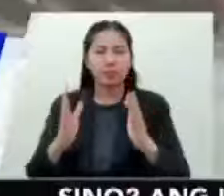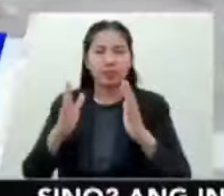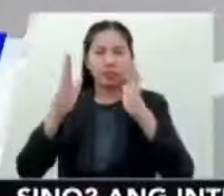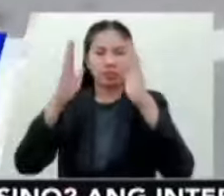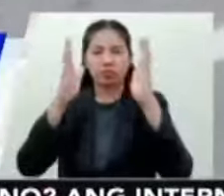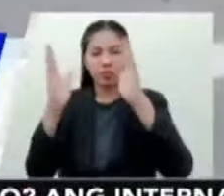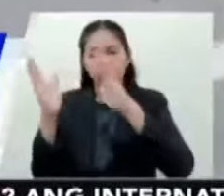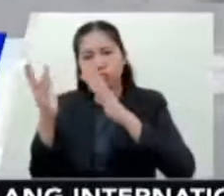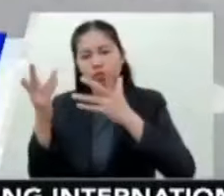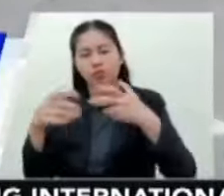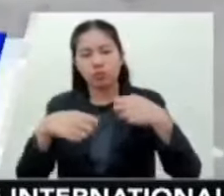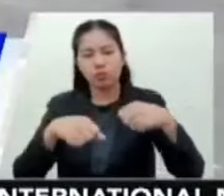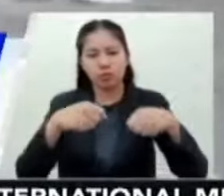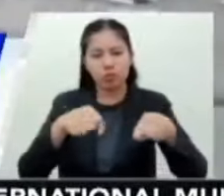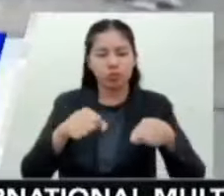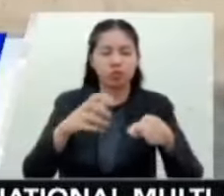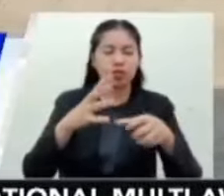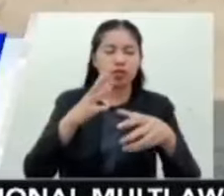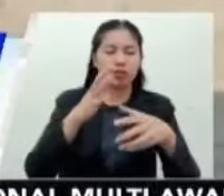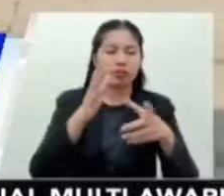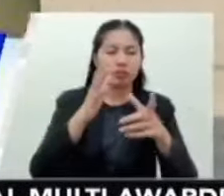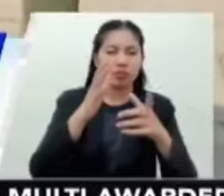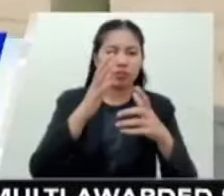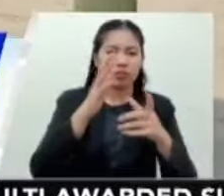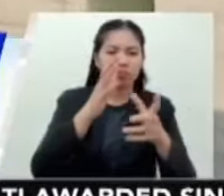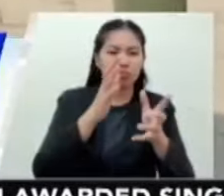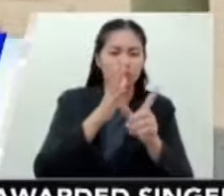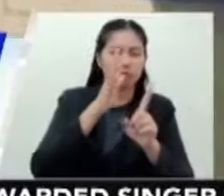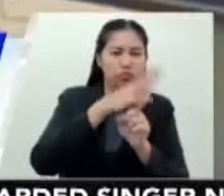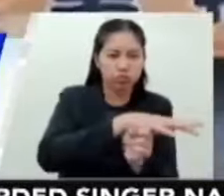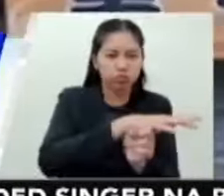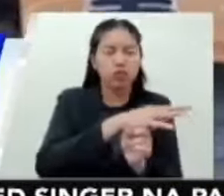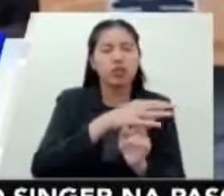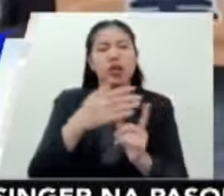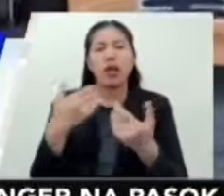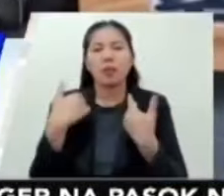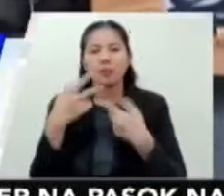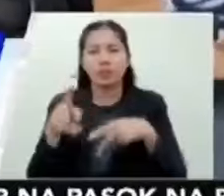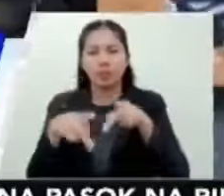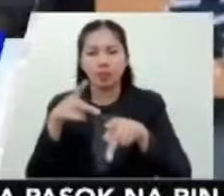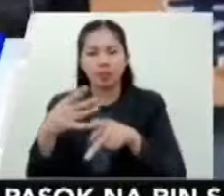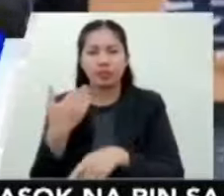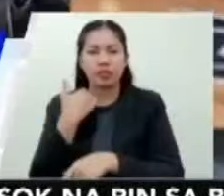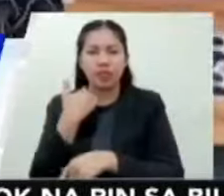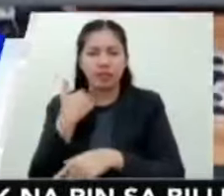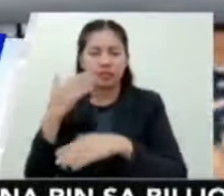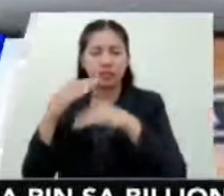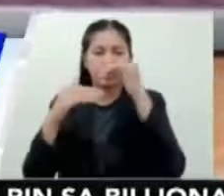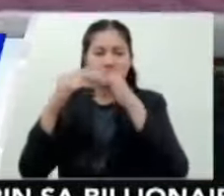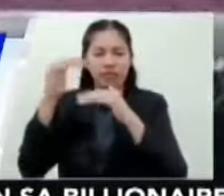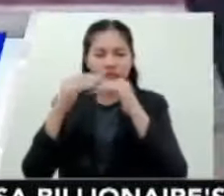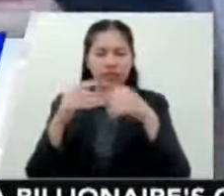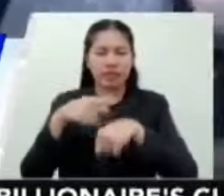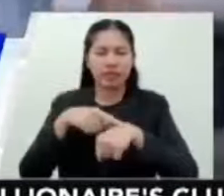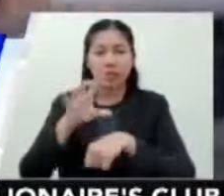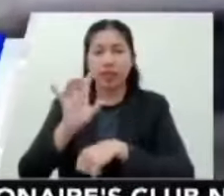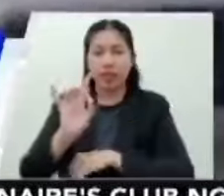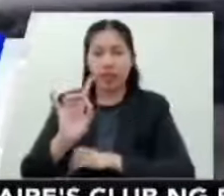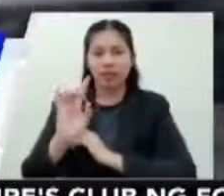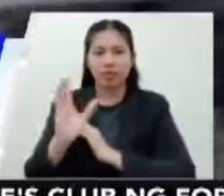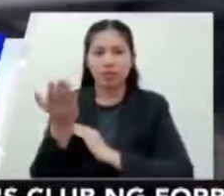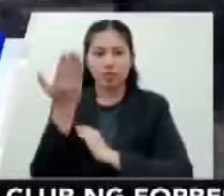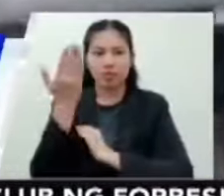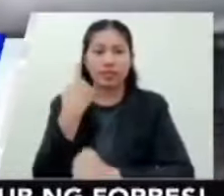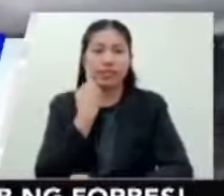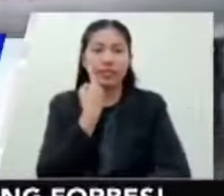media, may mga natrap na residente sa ibang gusali. Naitala ang lindol bandang alas 8 ng umaga kanina. Makikita